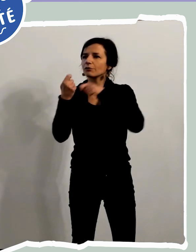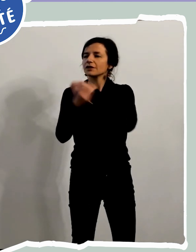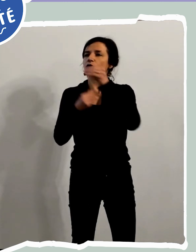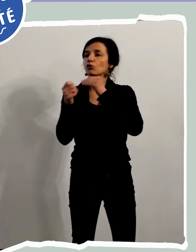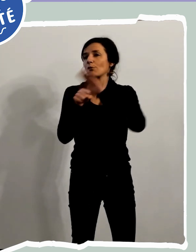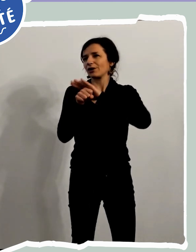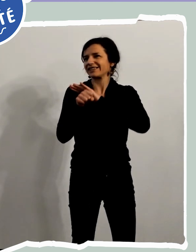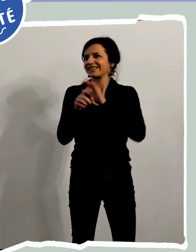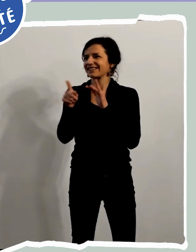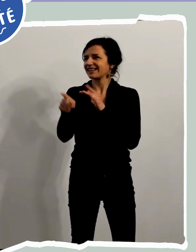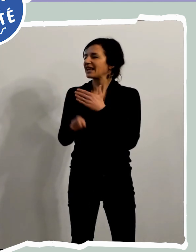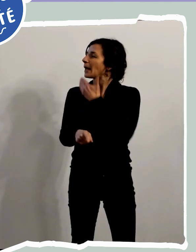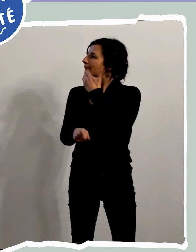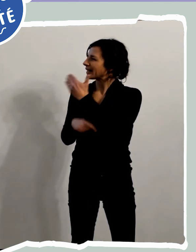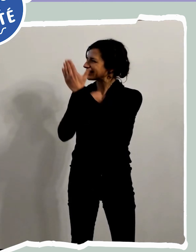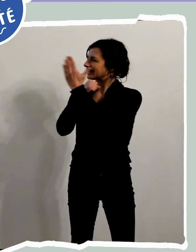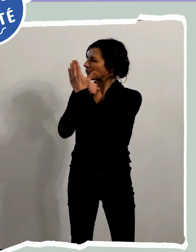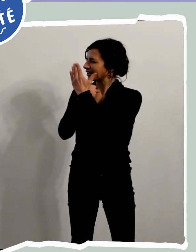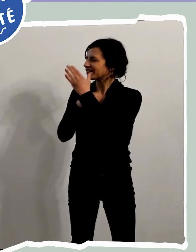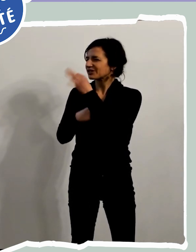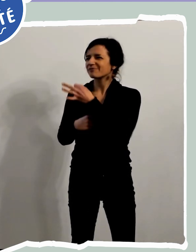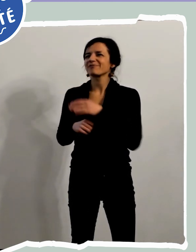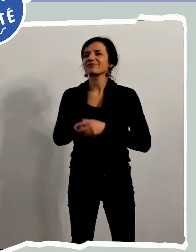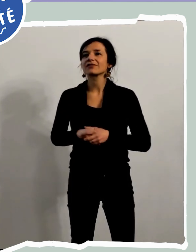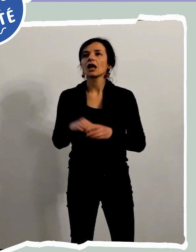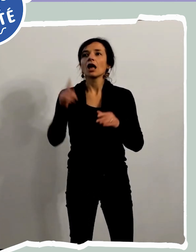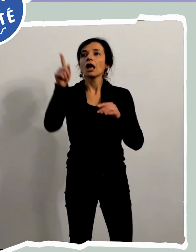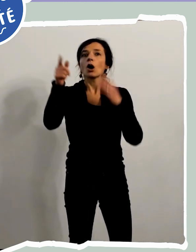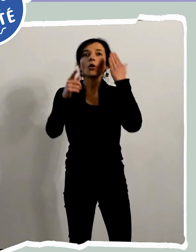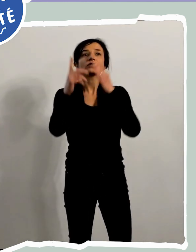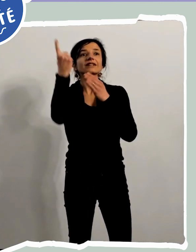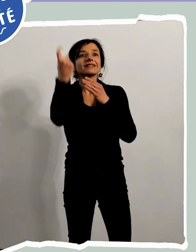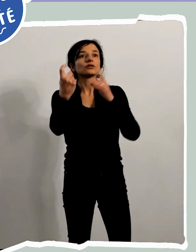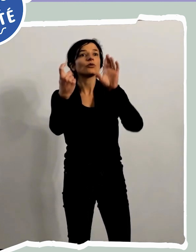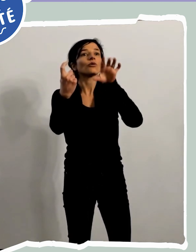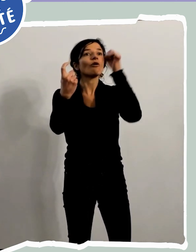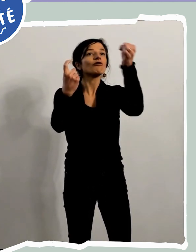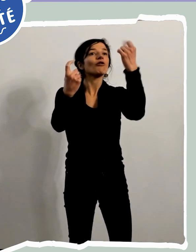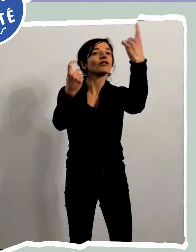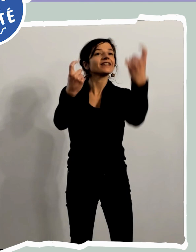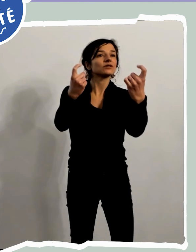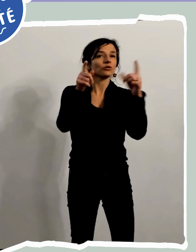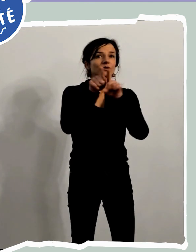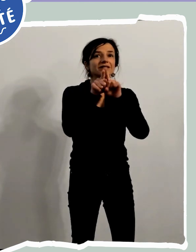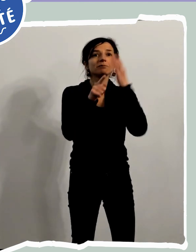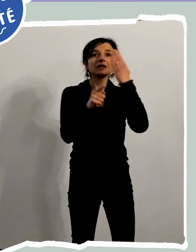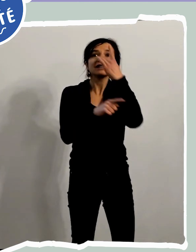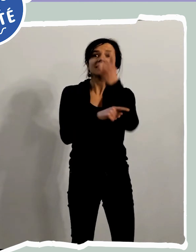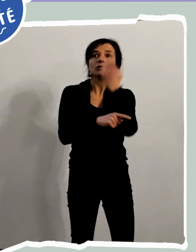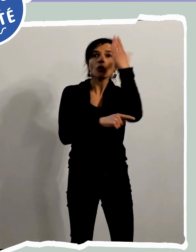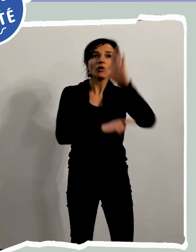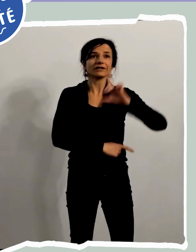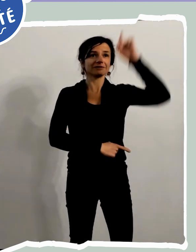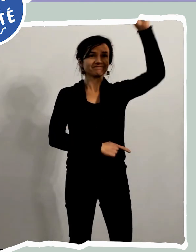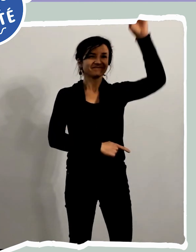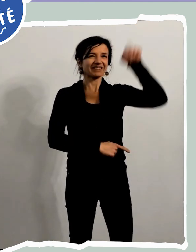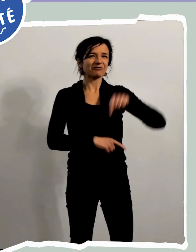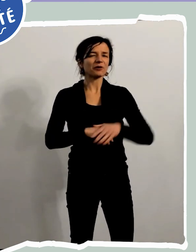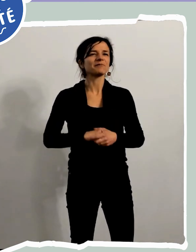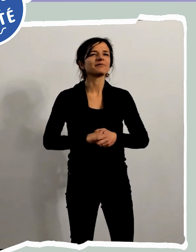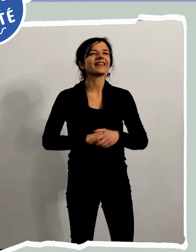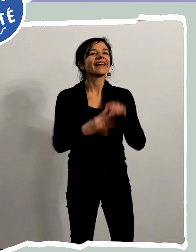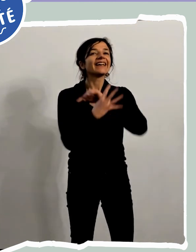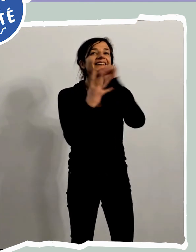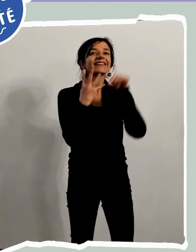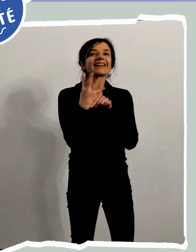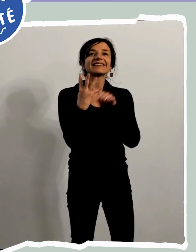politique. Oui, merci. C'était donc un témoignage. J'ai une question là, une question là, une question dans le fond. N'hésitez pas à lever la main si vous en avez d'autres, monsieur, après.